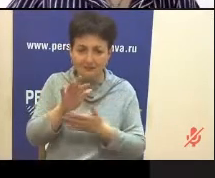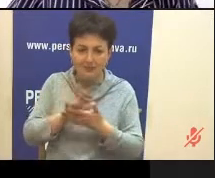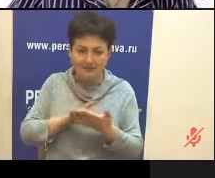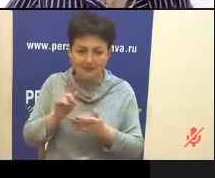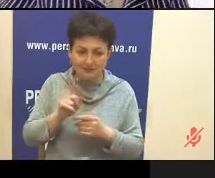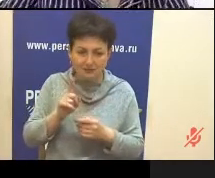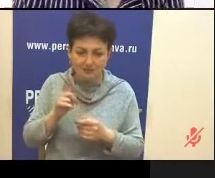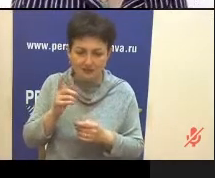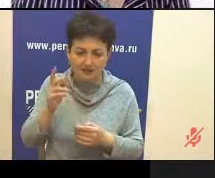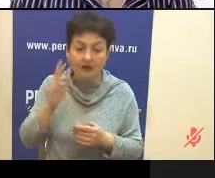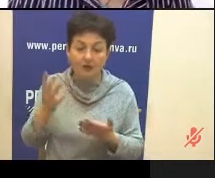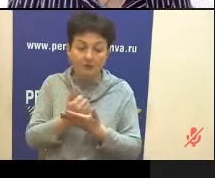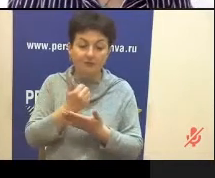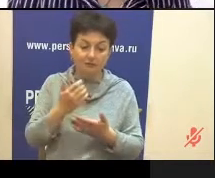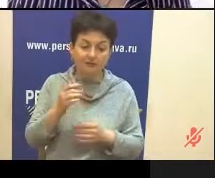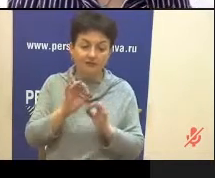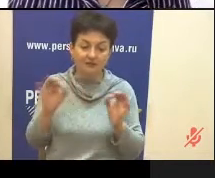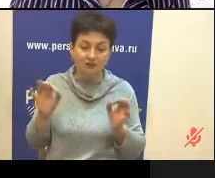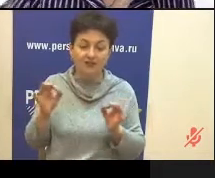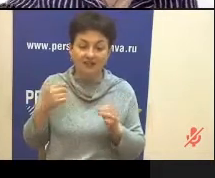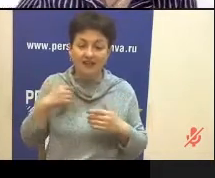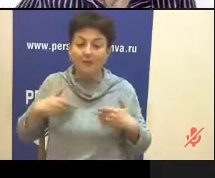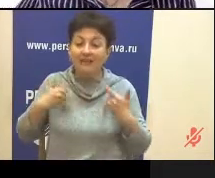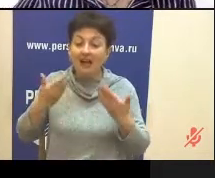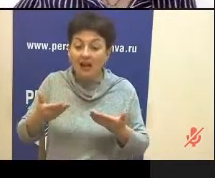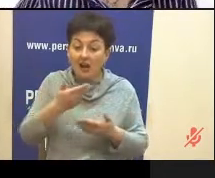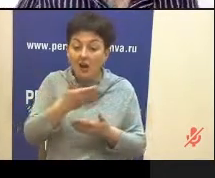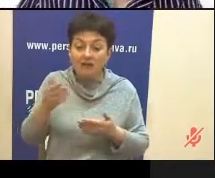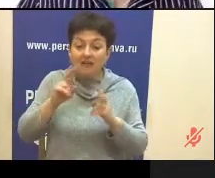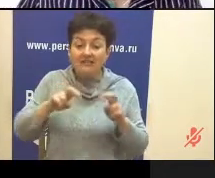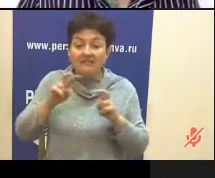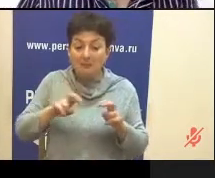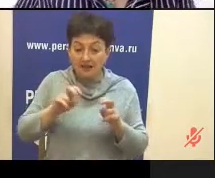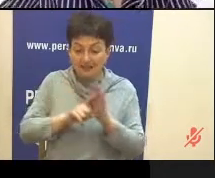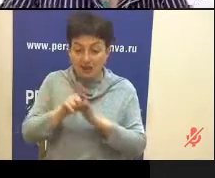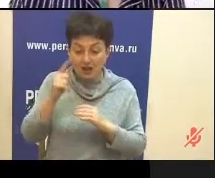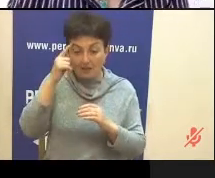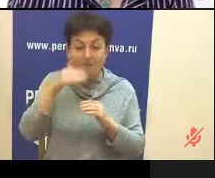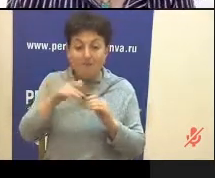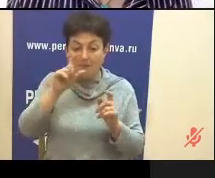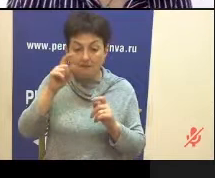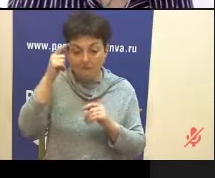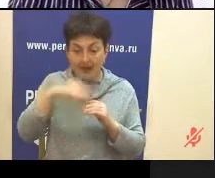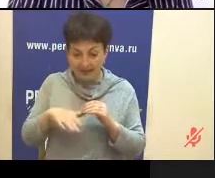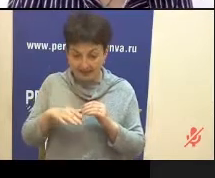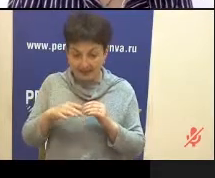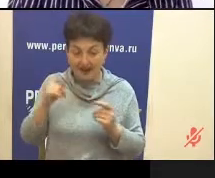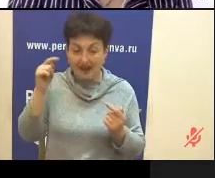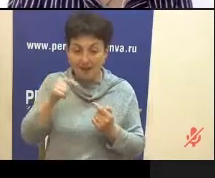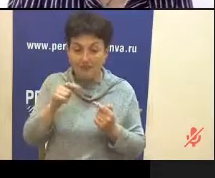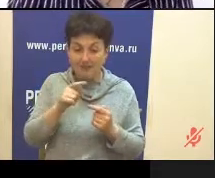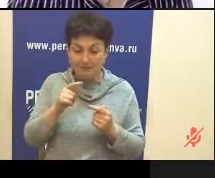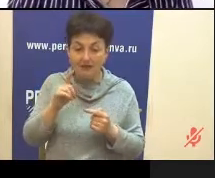неумелость. Вот, отлично. Ну что, я предлагаю сначала разобраться в понятиях. Давайте определим с вами